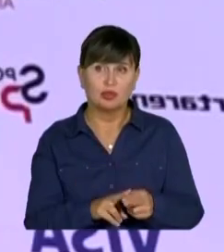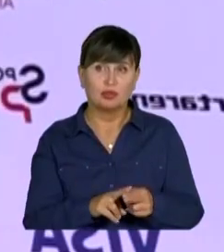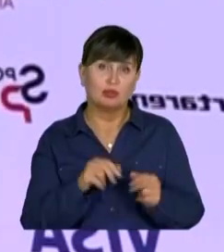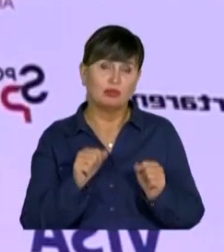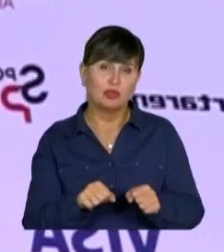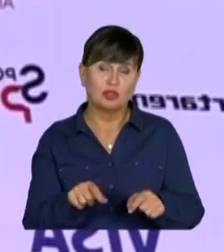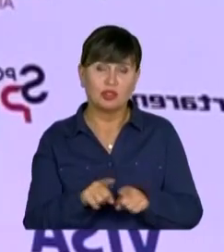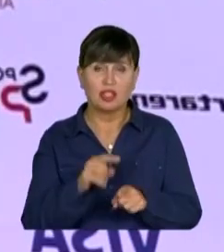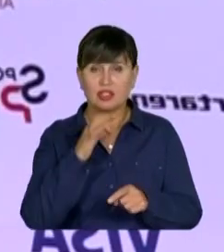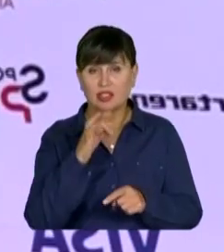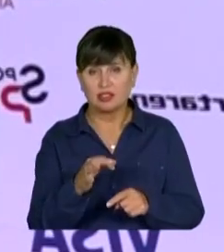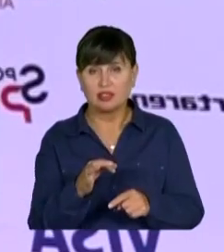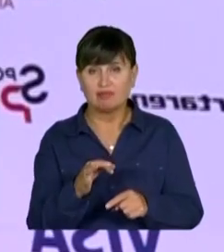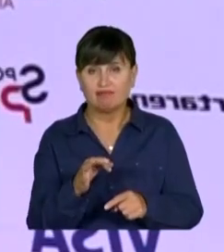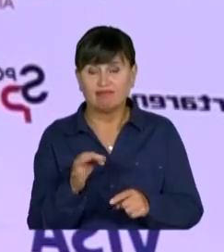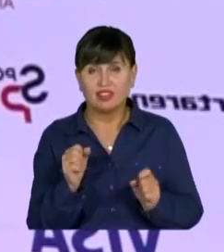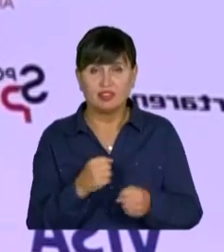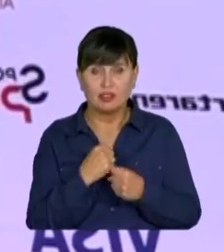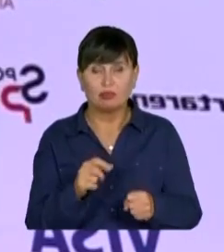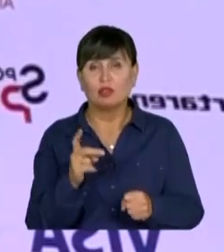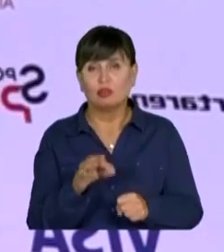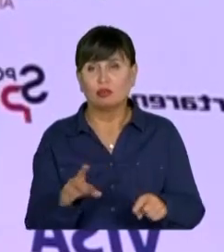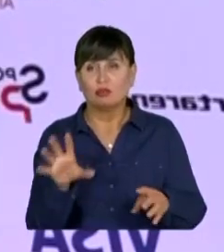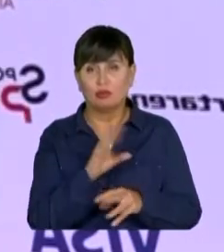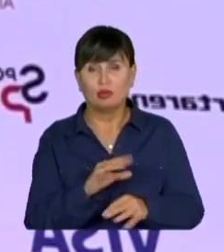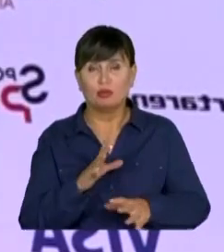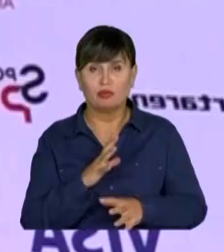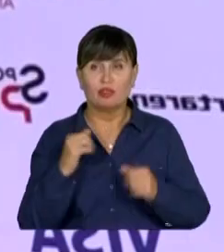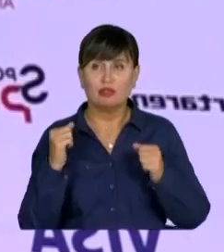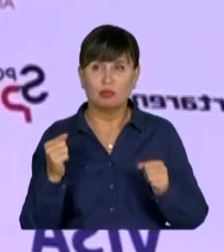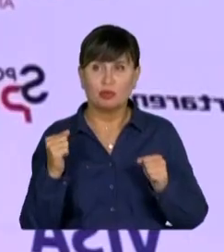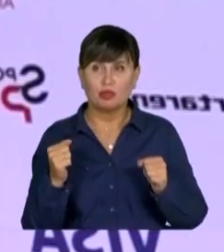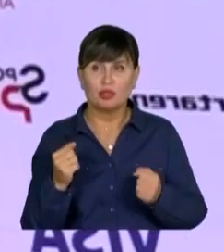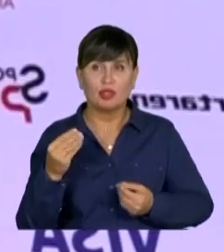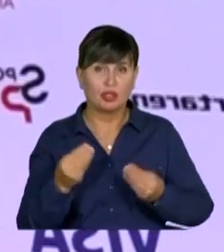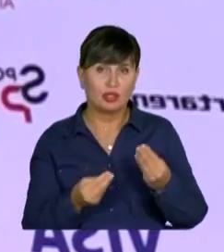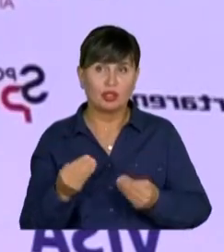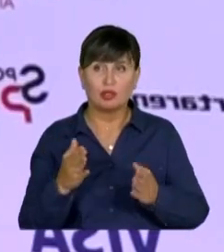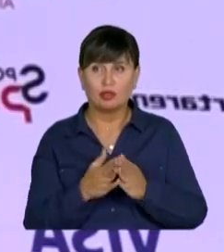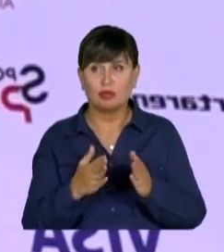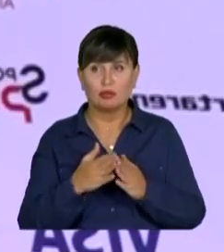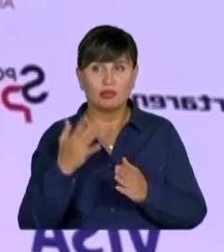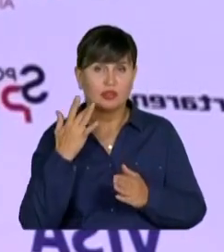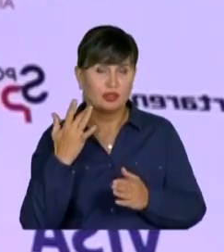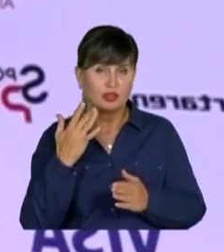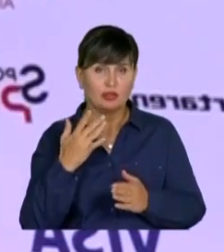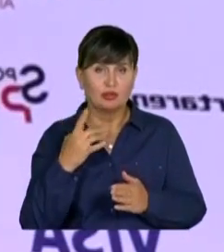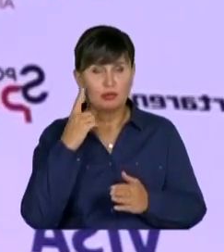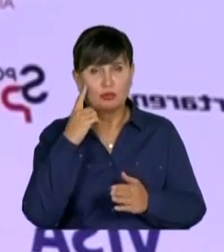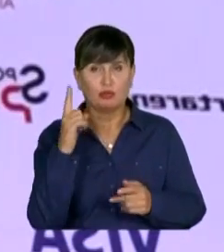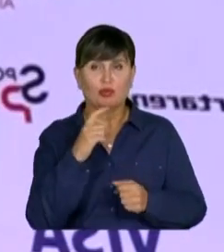можно так сказать, практически нереально. Но, тем не менее, все бывает в спорте. И, играя дома, всегда настраиваешься только на